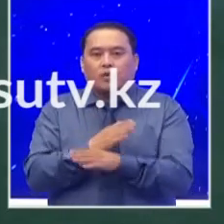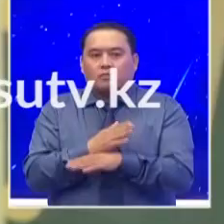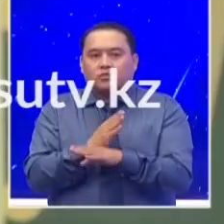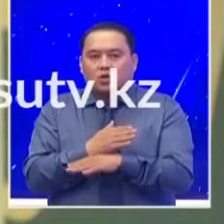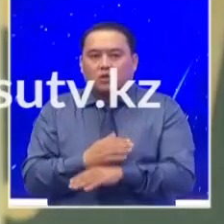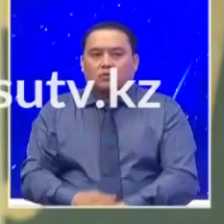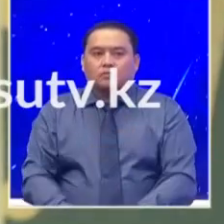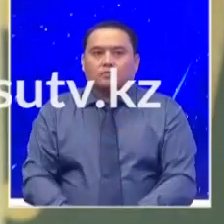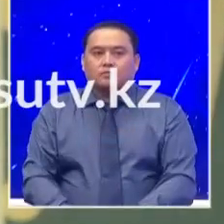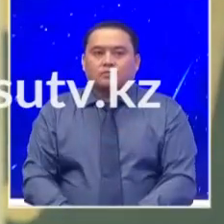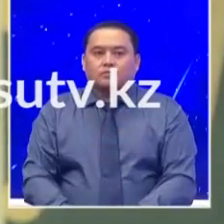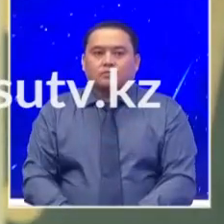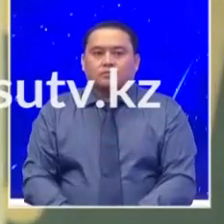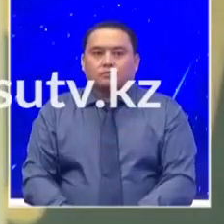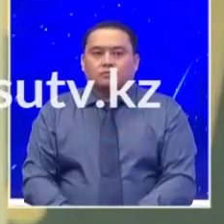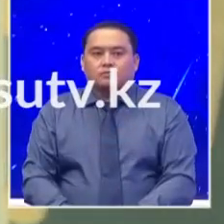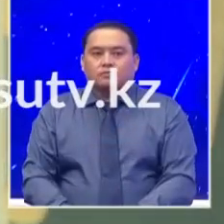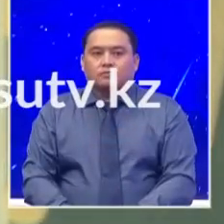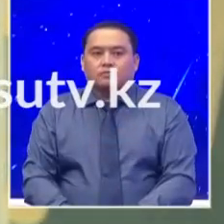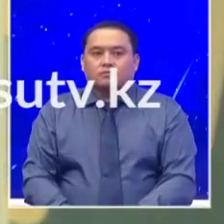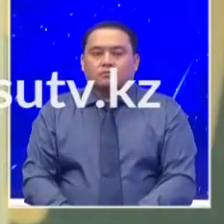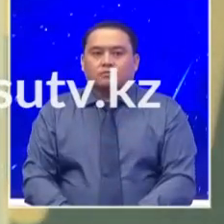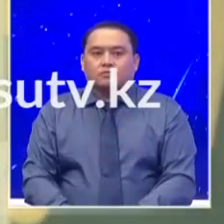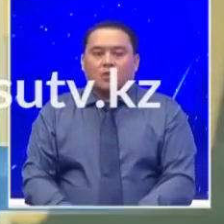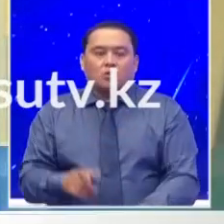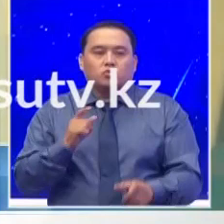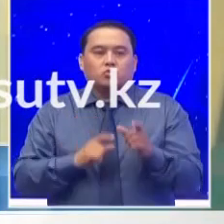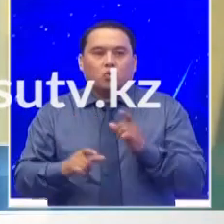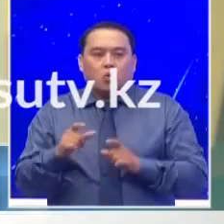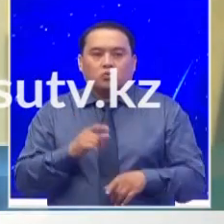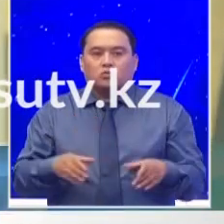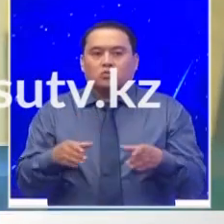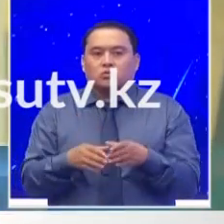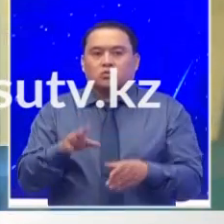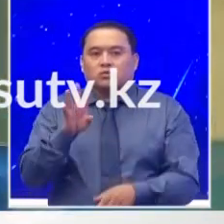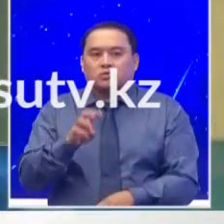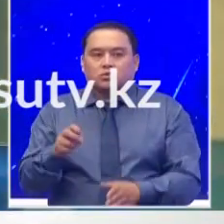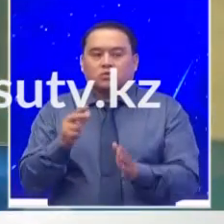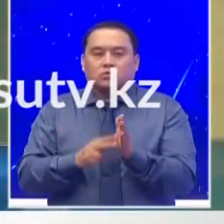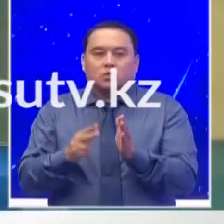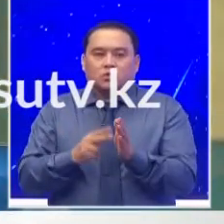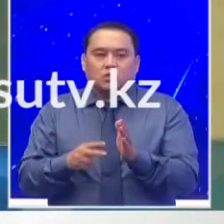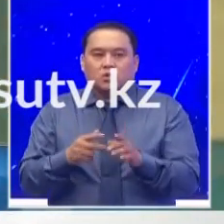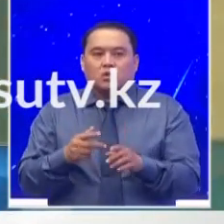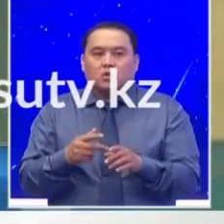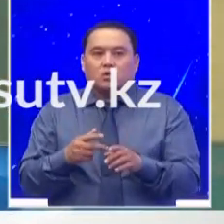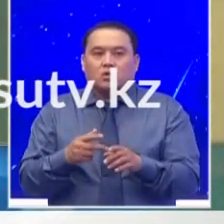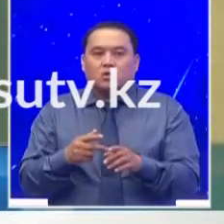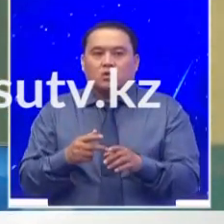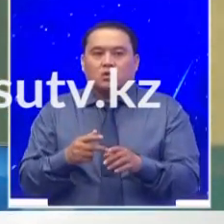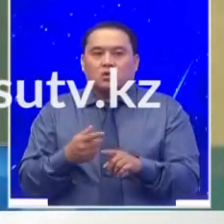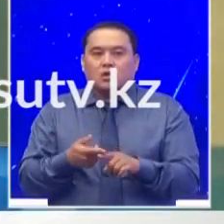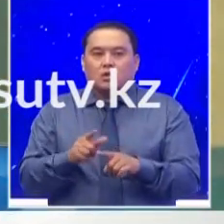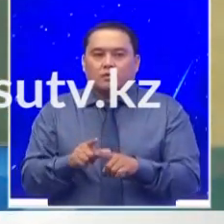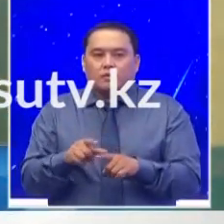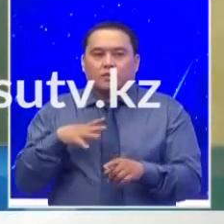Куматаев. В прошлом году в ряды студенческих строительных отрядов трудоустроено 430 молодежи категории НИТ. На общественных